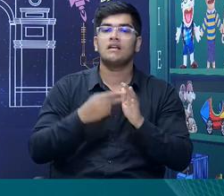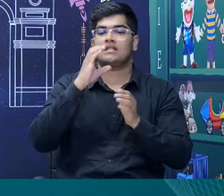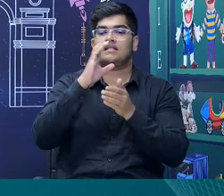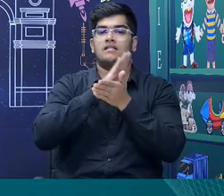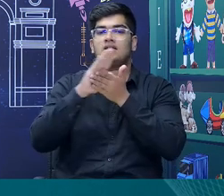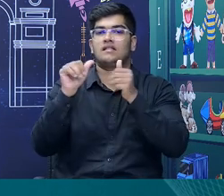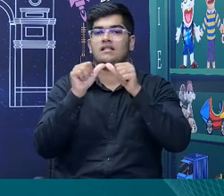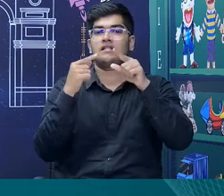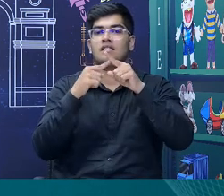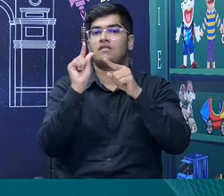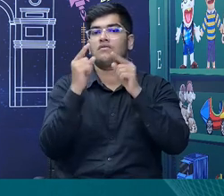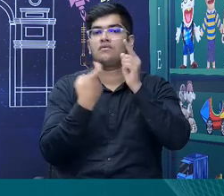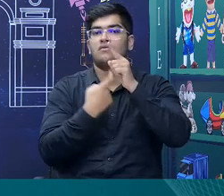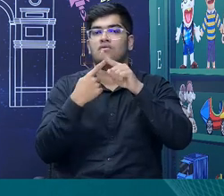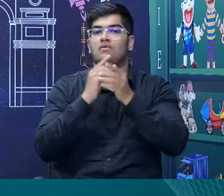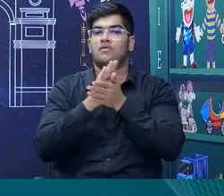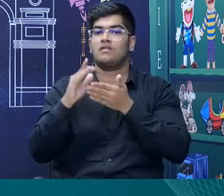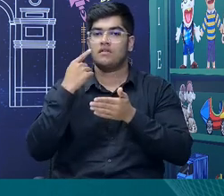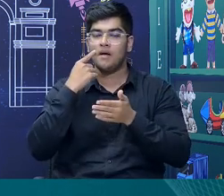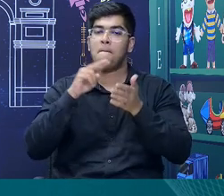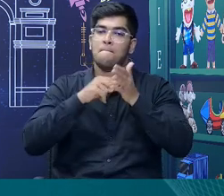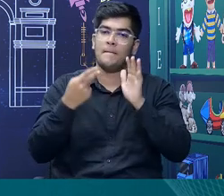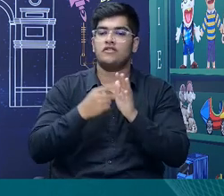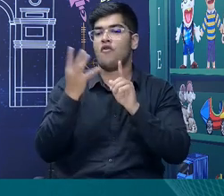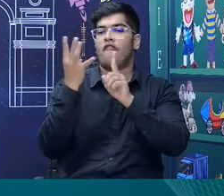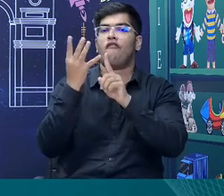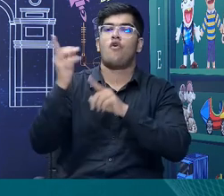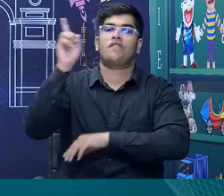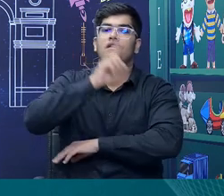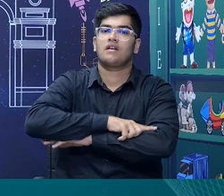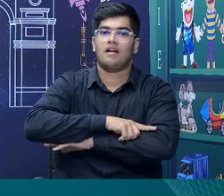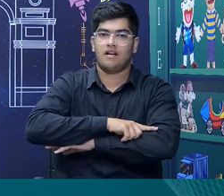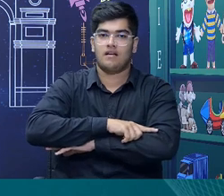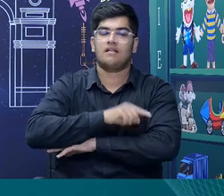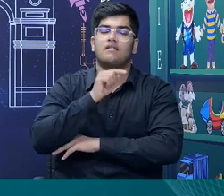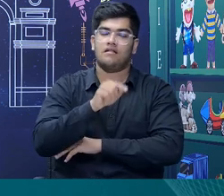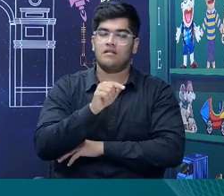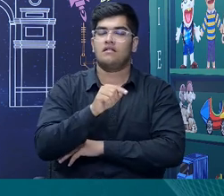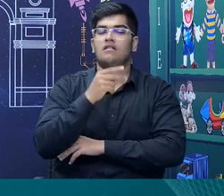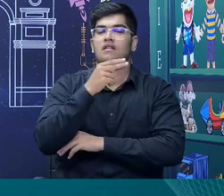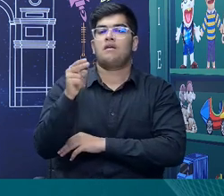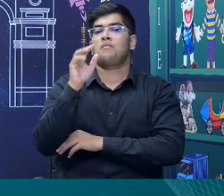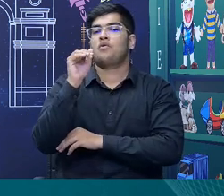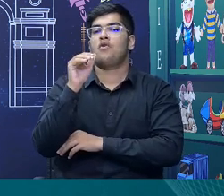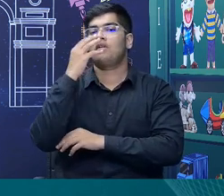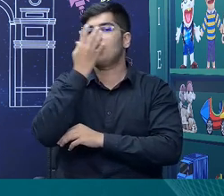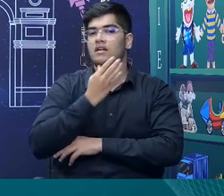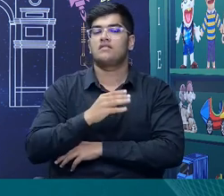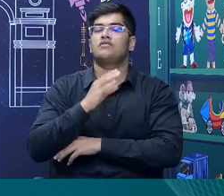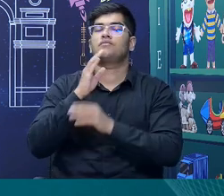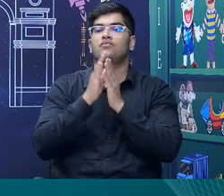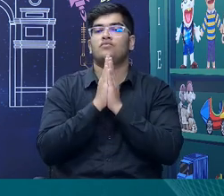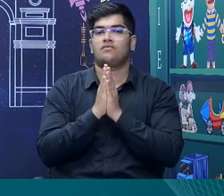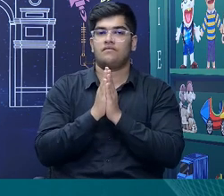तो चौथ दिन चाटे महीने का गणेश चतुर्थी कहलाया जाता है आई देखते हैं